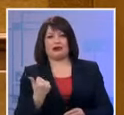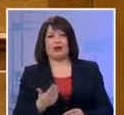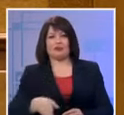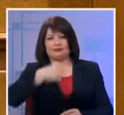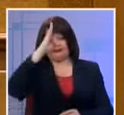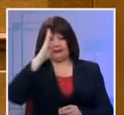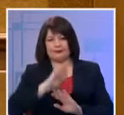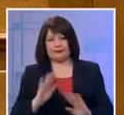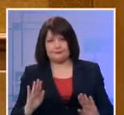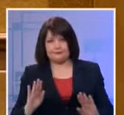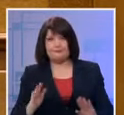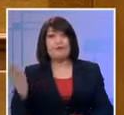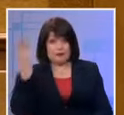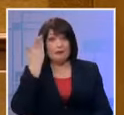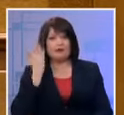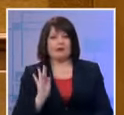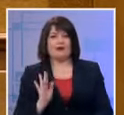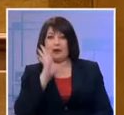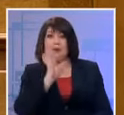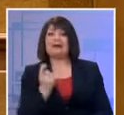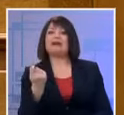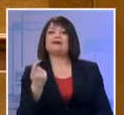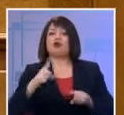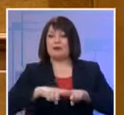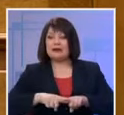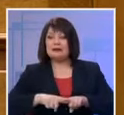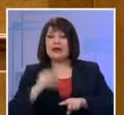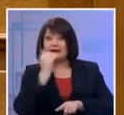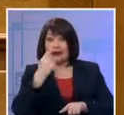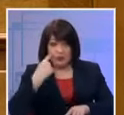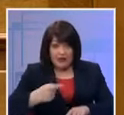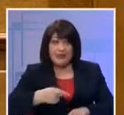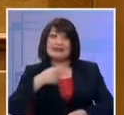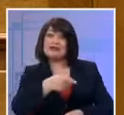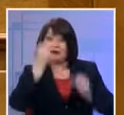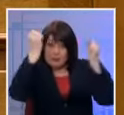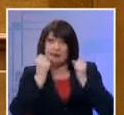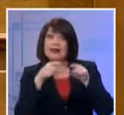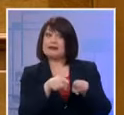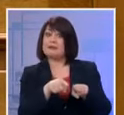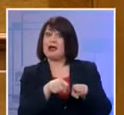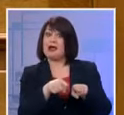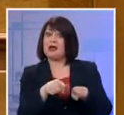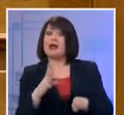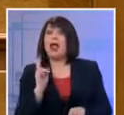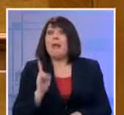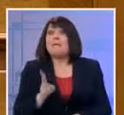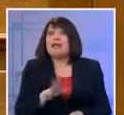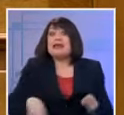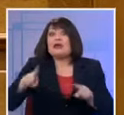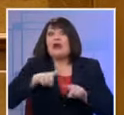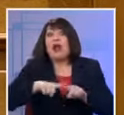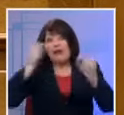Κοστίζουν. Κοστίζουν ακριβά στην πραγματική οικονομία. Και σύντομα θα τα πληρώσετε εσείς. Όμως υπάρχει κίνδυνο να τα πληρώσει και ο